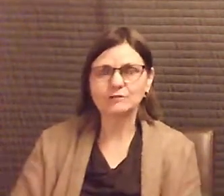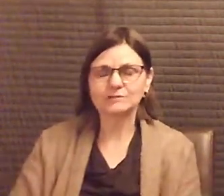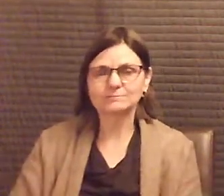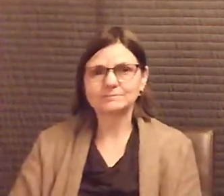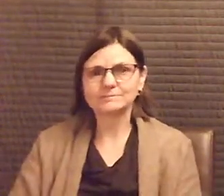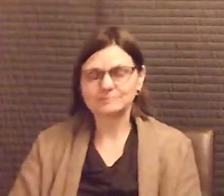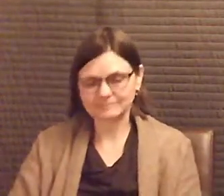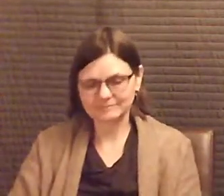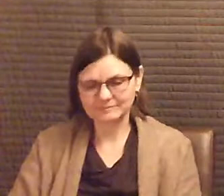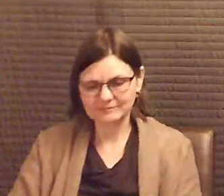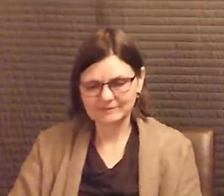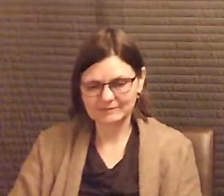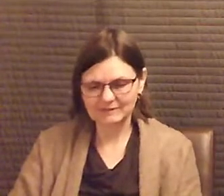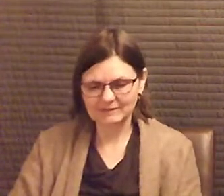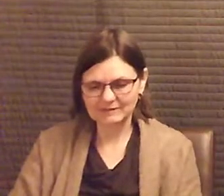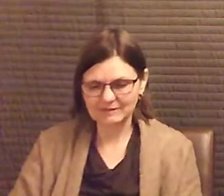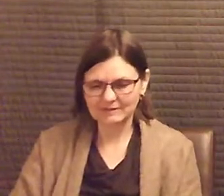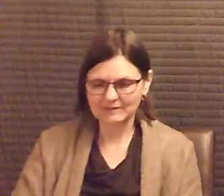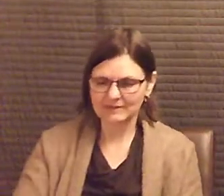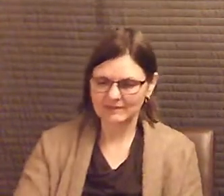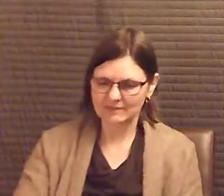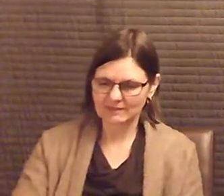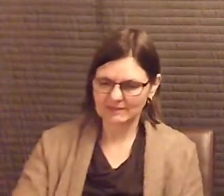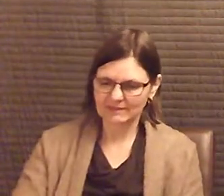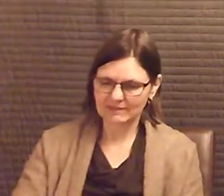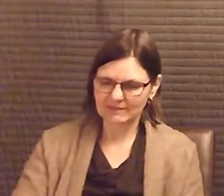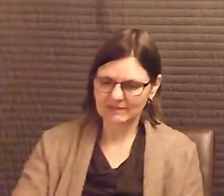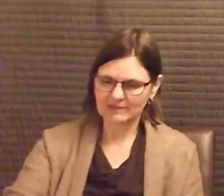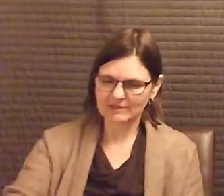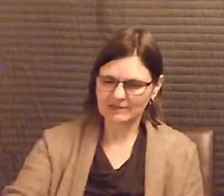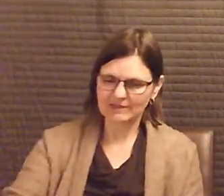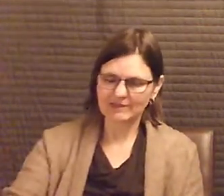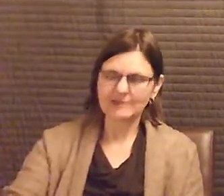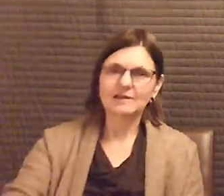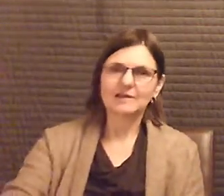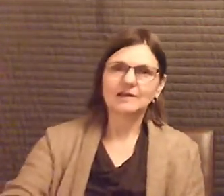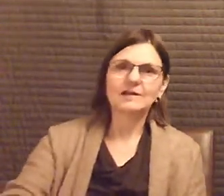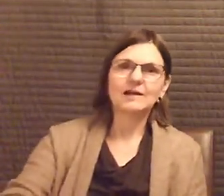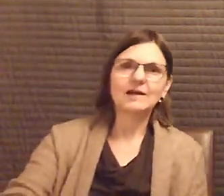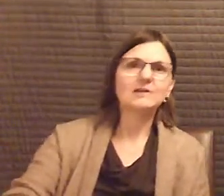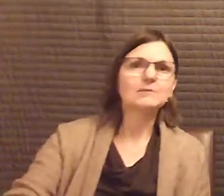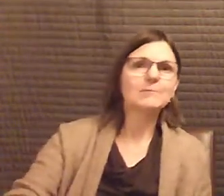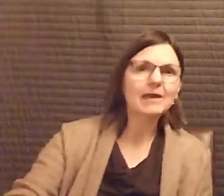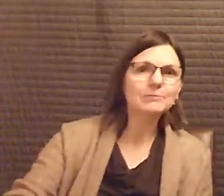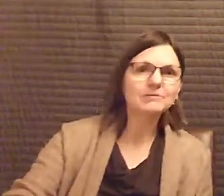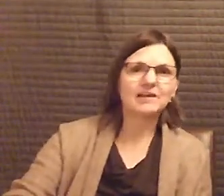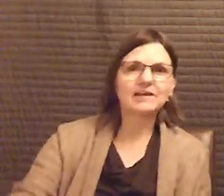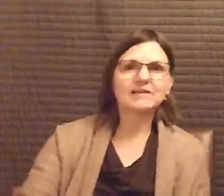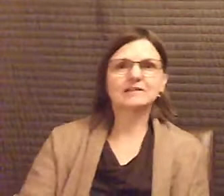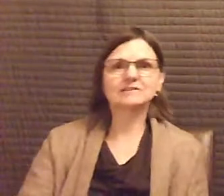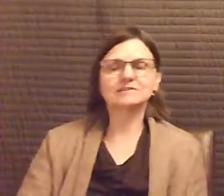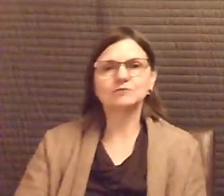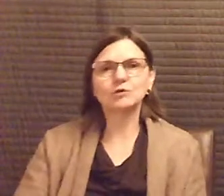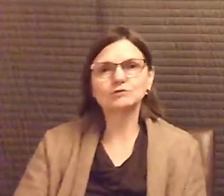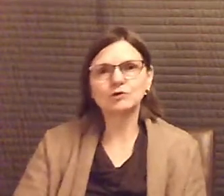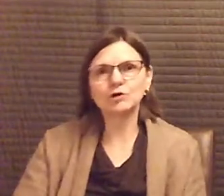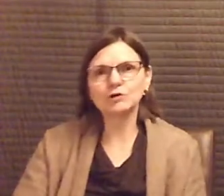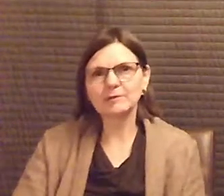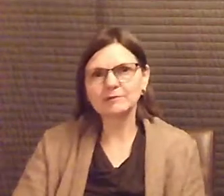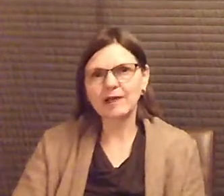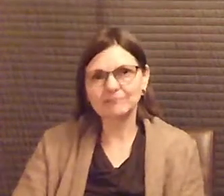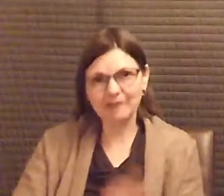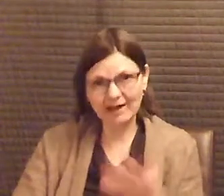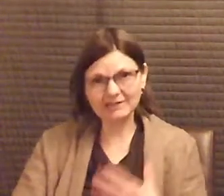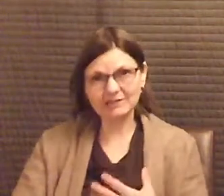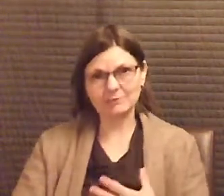afhouden en de bijbel 6 dec de moeder dat we joy op de goddeloos het einde zijn kant zet nooit gehad